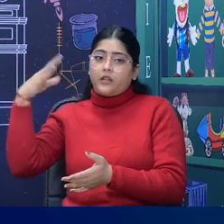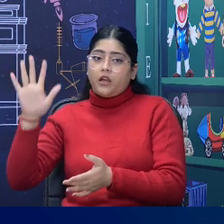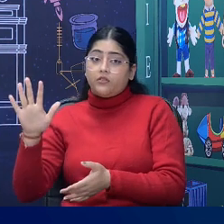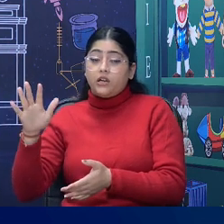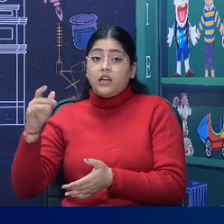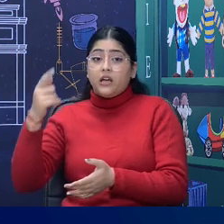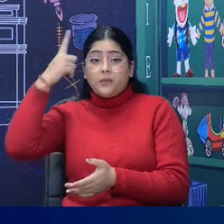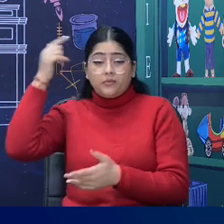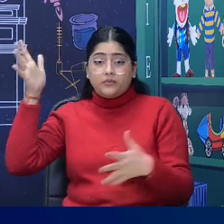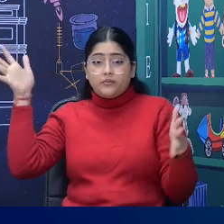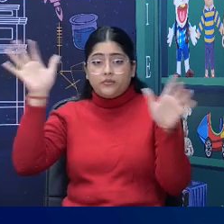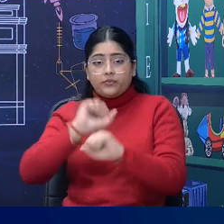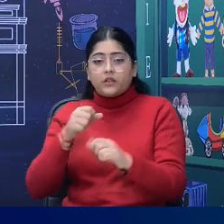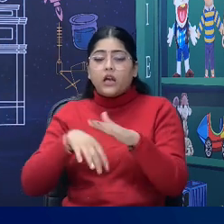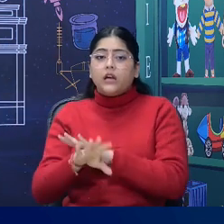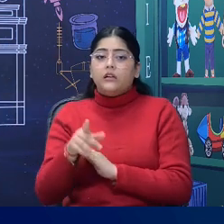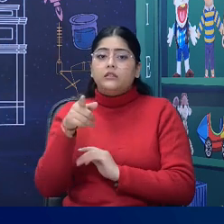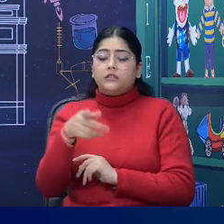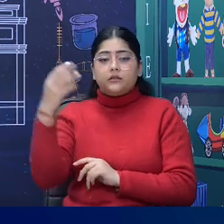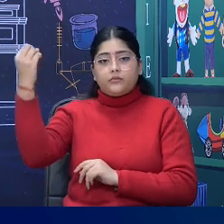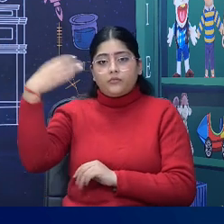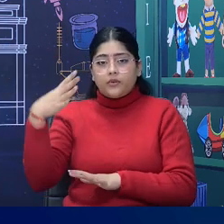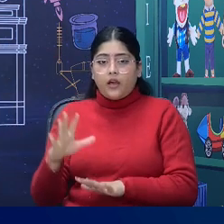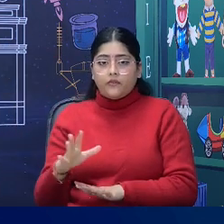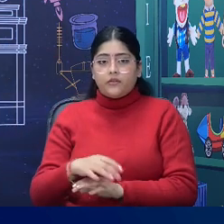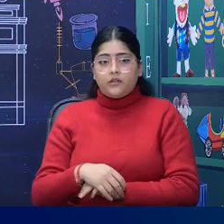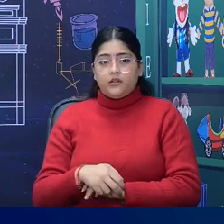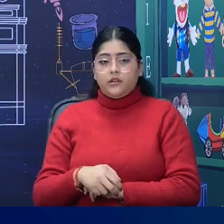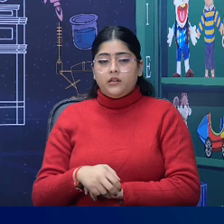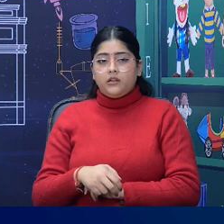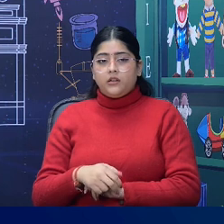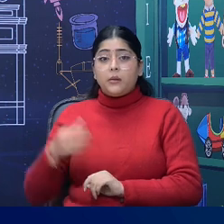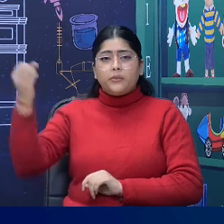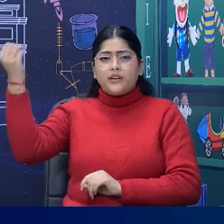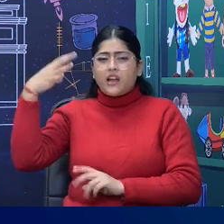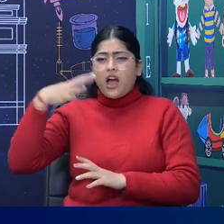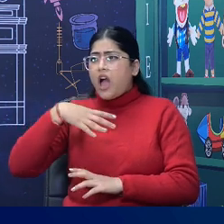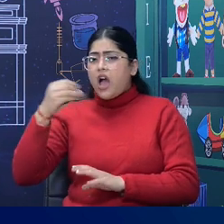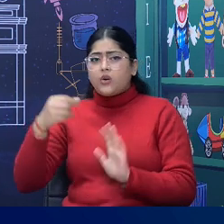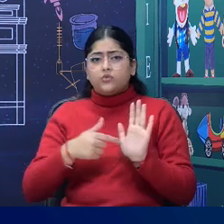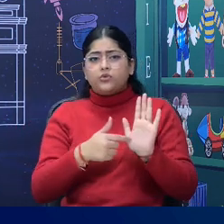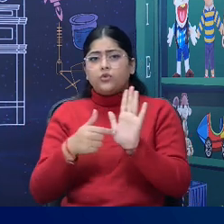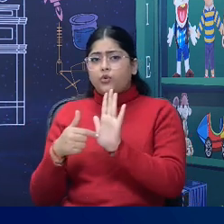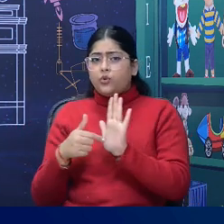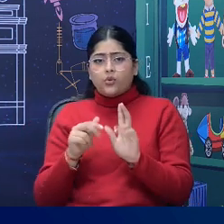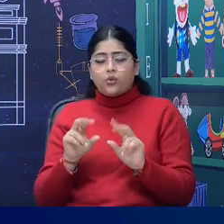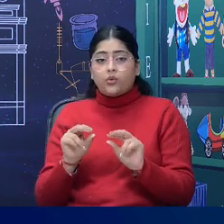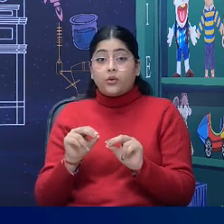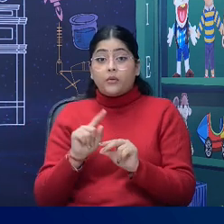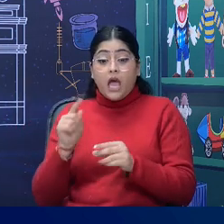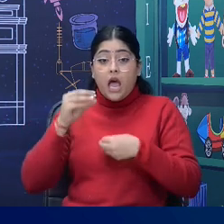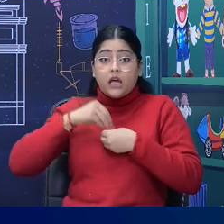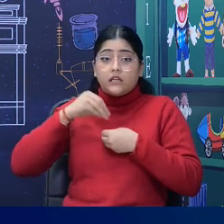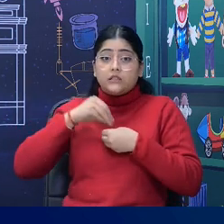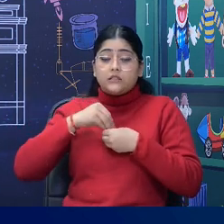है जैसे प्रकाश में अंधकार की किंचित कालिमा है प्रकाश बाहर नहीं है उसे अंतर में खोजो मैं तुम